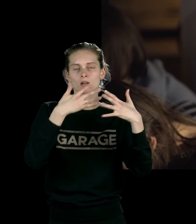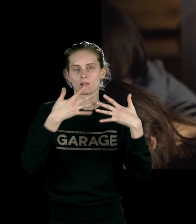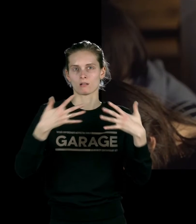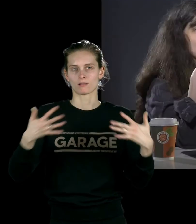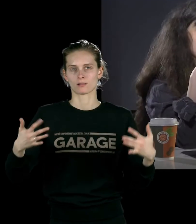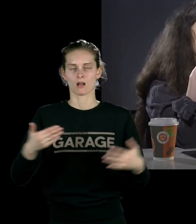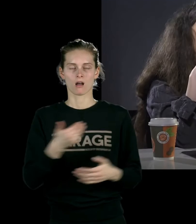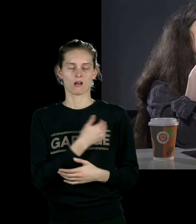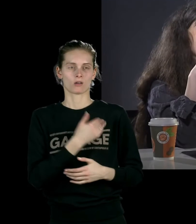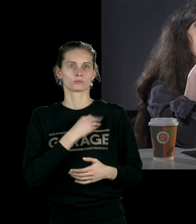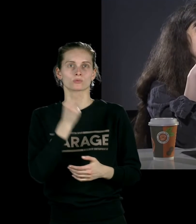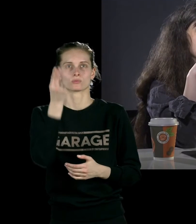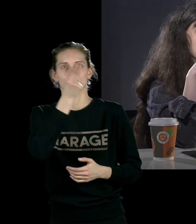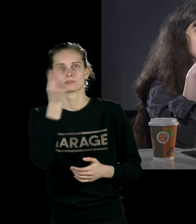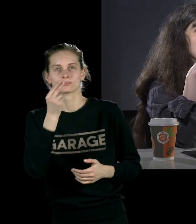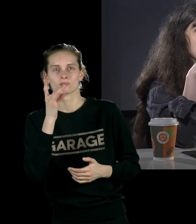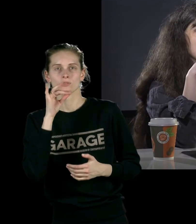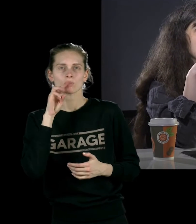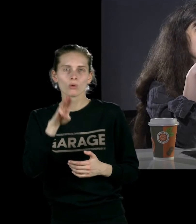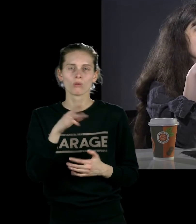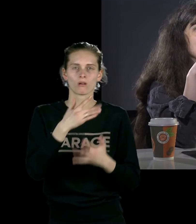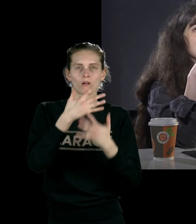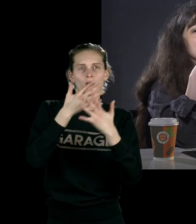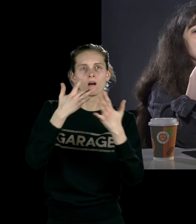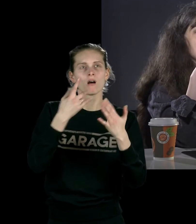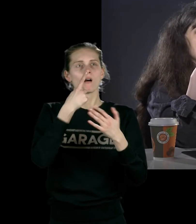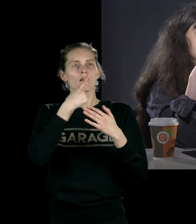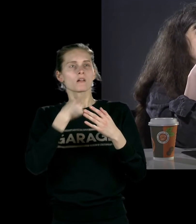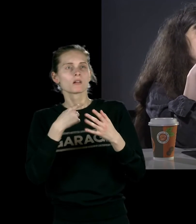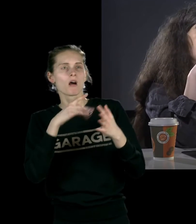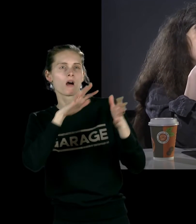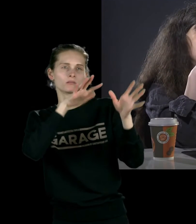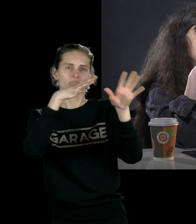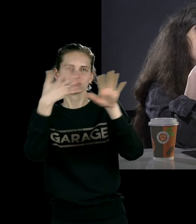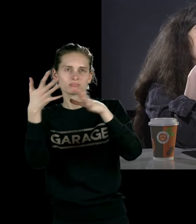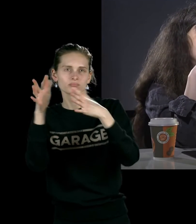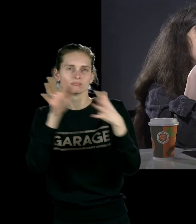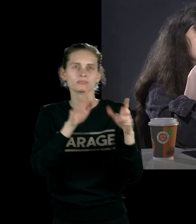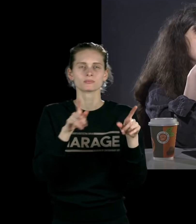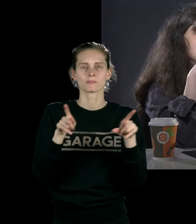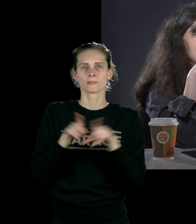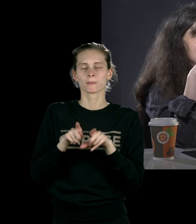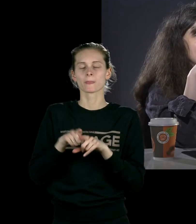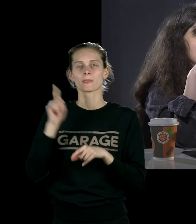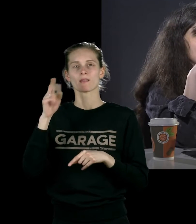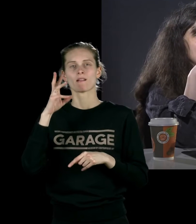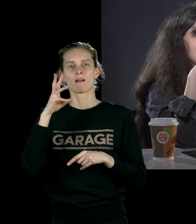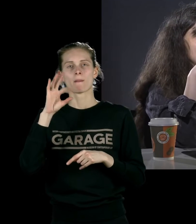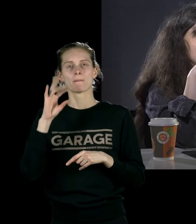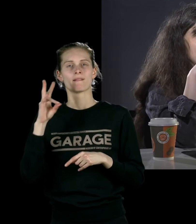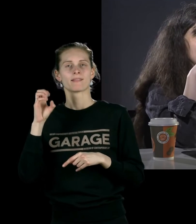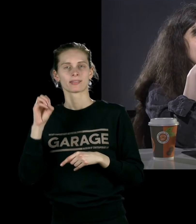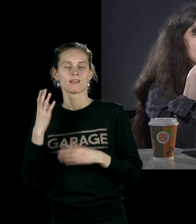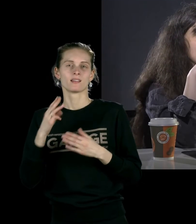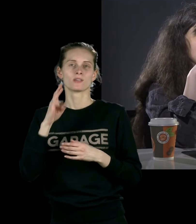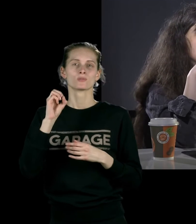всем богатством этих переливов красного, розового оттенков плоти, так как Клод Мане писал, или как Сёрнер